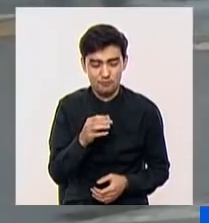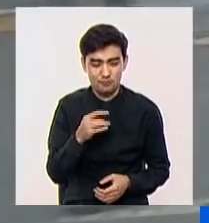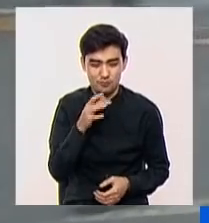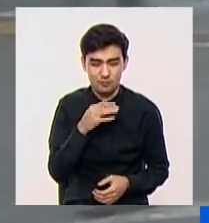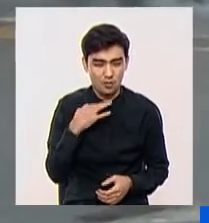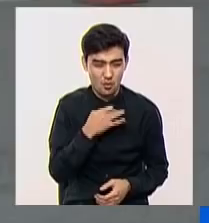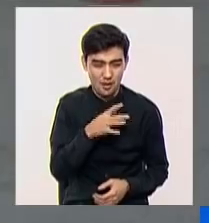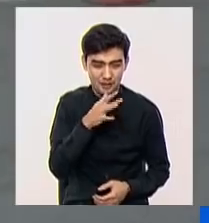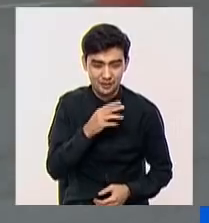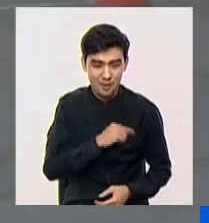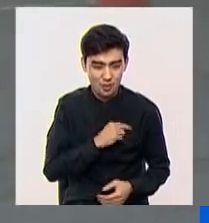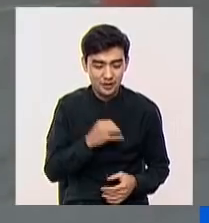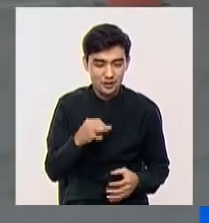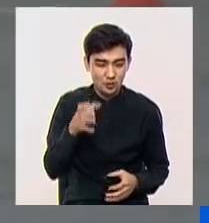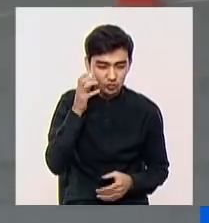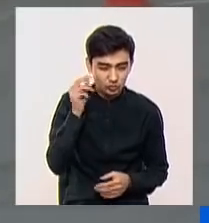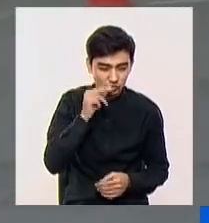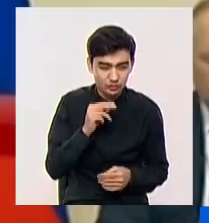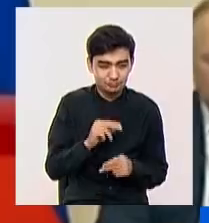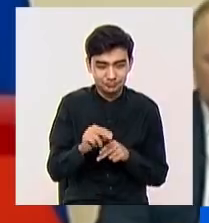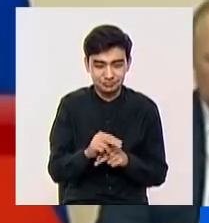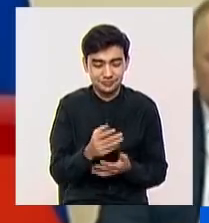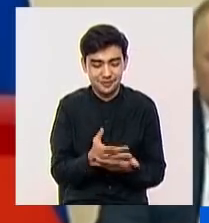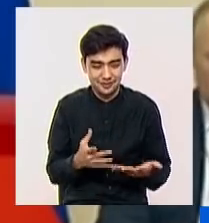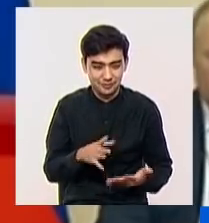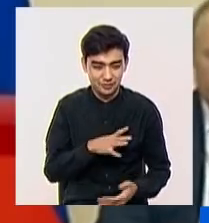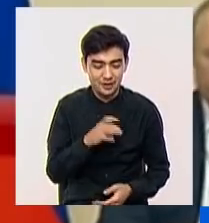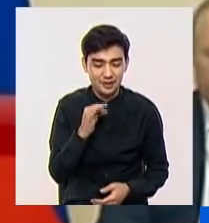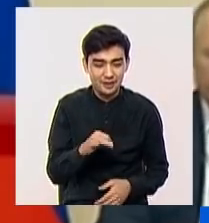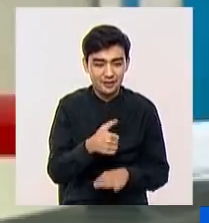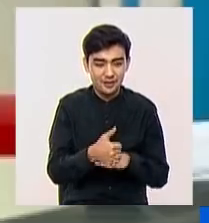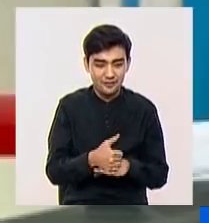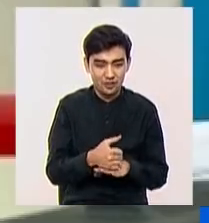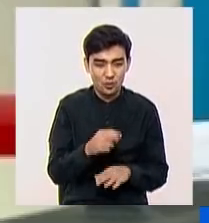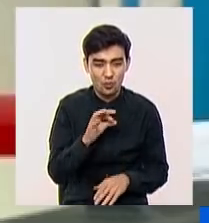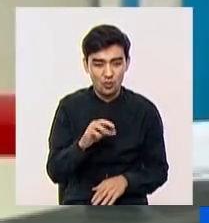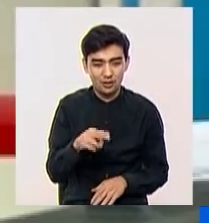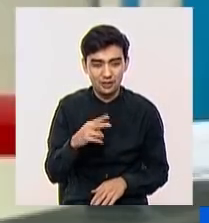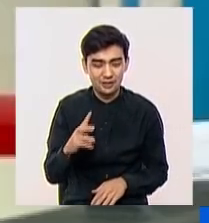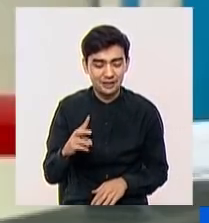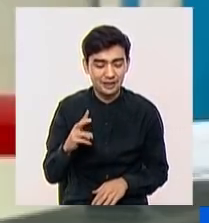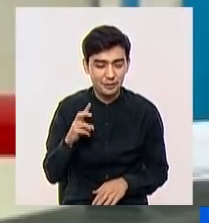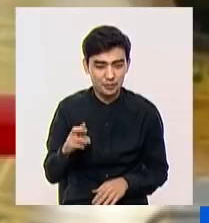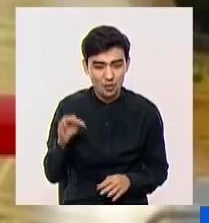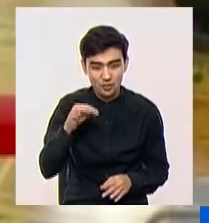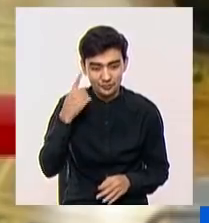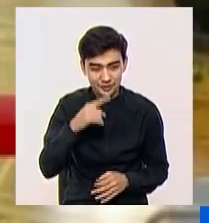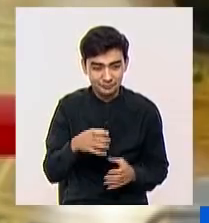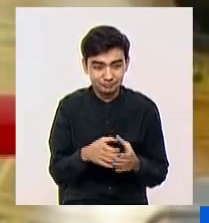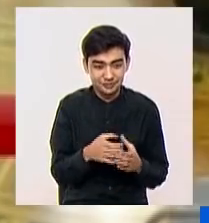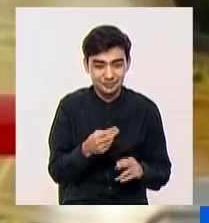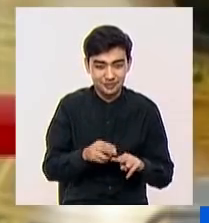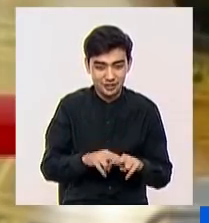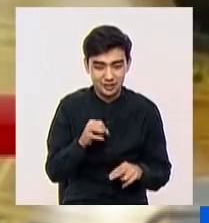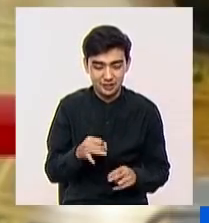совместных учений проводимых ранее главы стран участниц у dkb сошлись во мнении что организации нужно укрепляйте